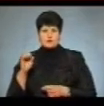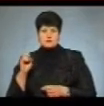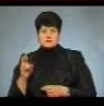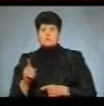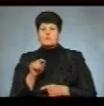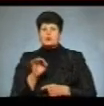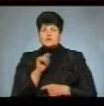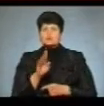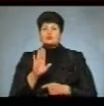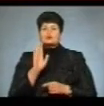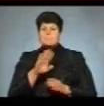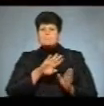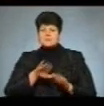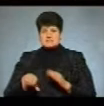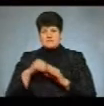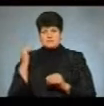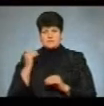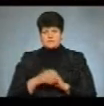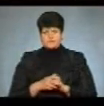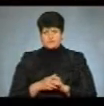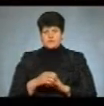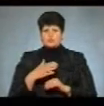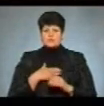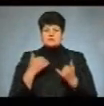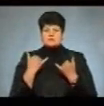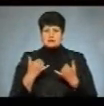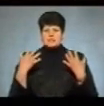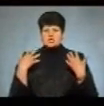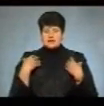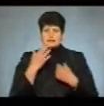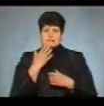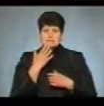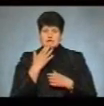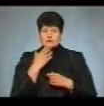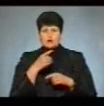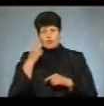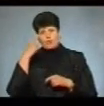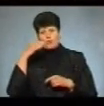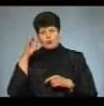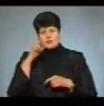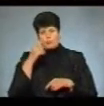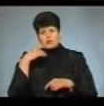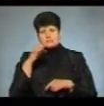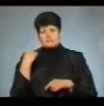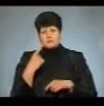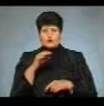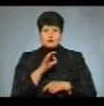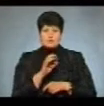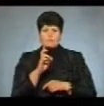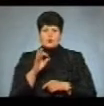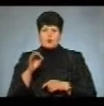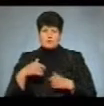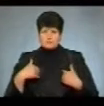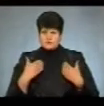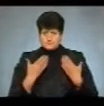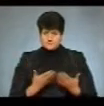буде після виборів. Дочекайтеся. Отож, у нас в студії зараз начальник Нацполіції в області Олександр Богомол. Я вас вітаю. Вітаю